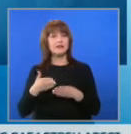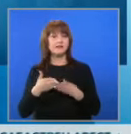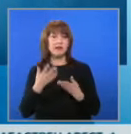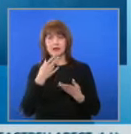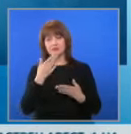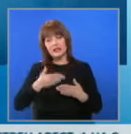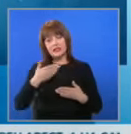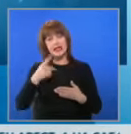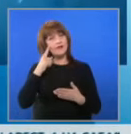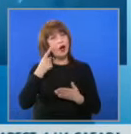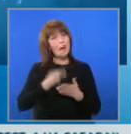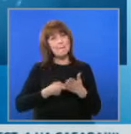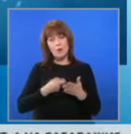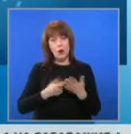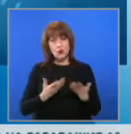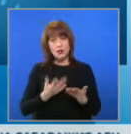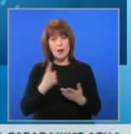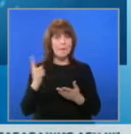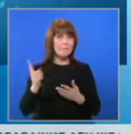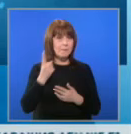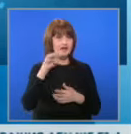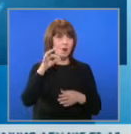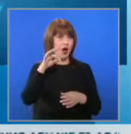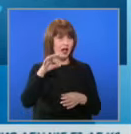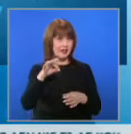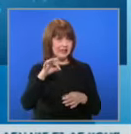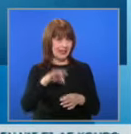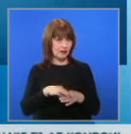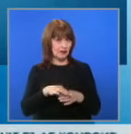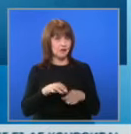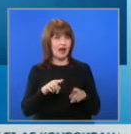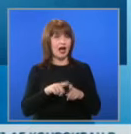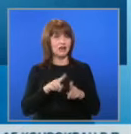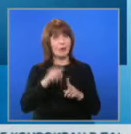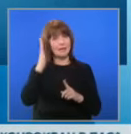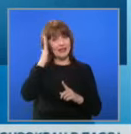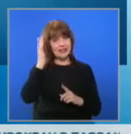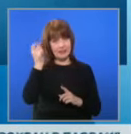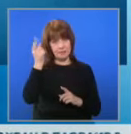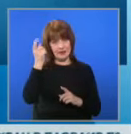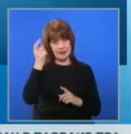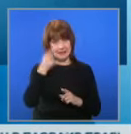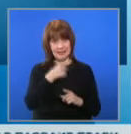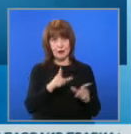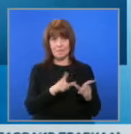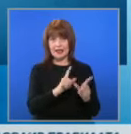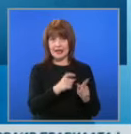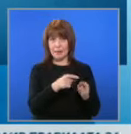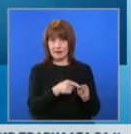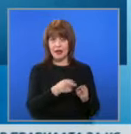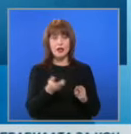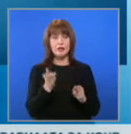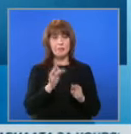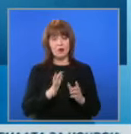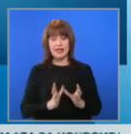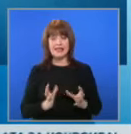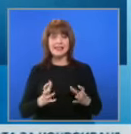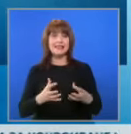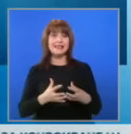неща. В смисъл, първо трябва да бъде гласувана като министър-председател отделно Мария Габриел. а след това и състава